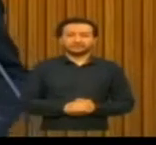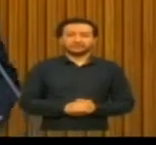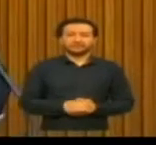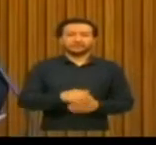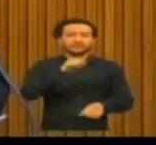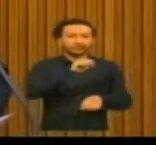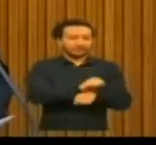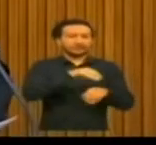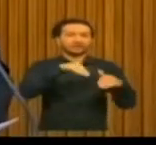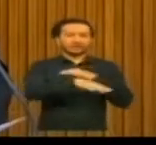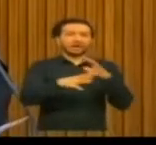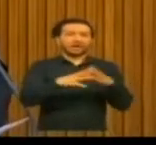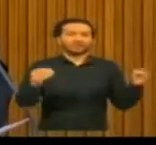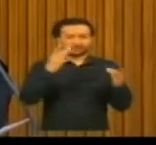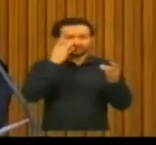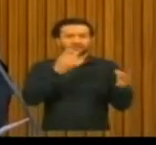Gözaltında kaybedenler de belli.